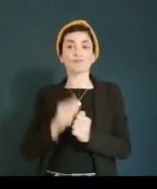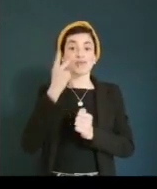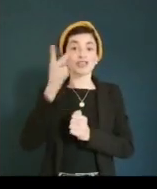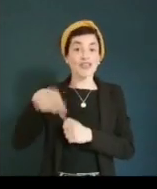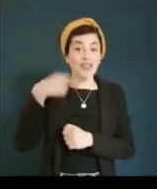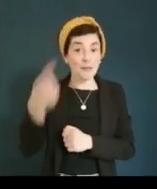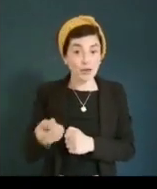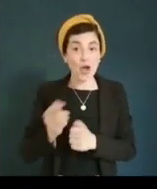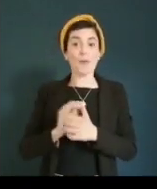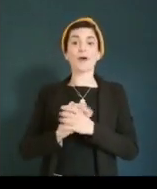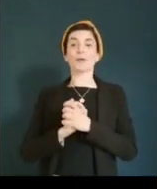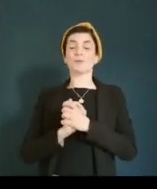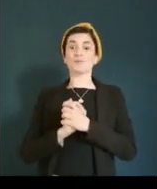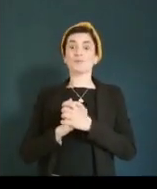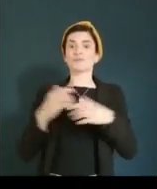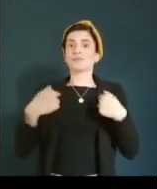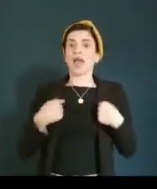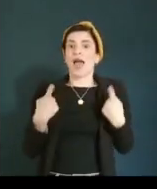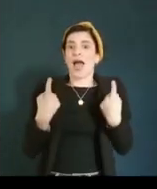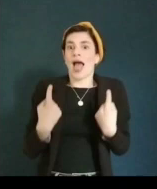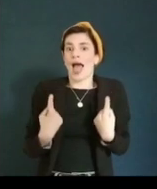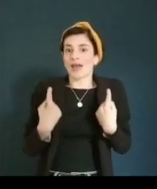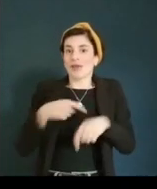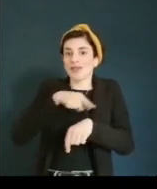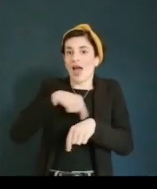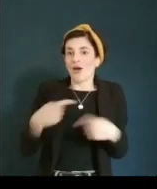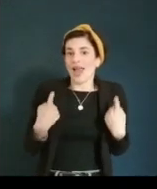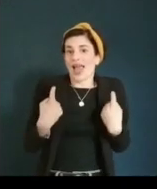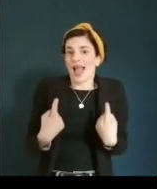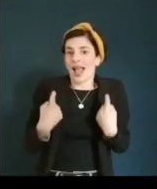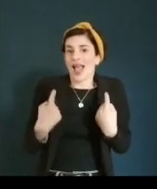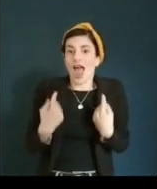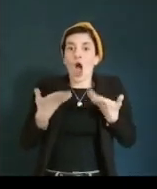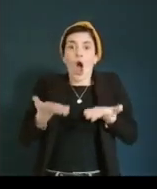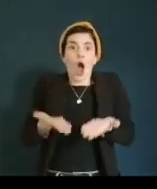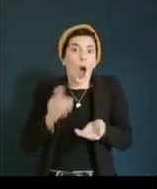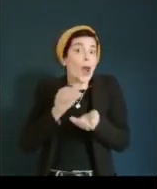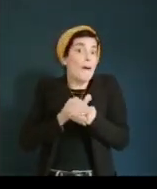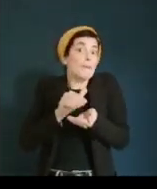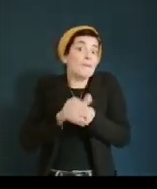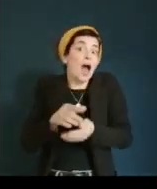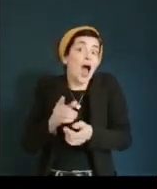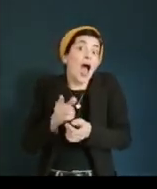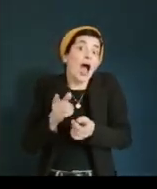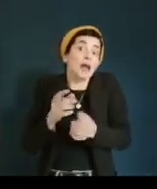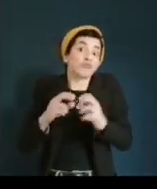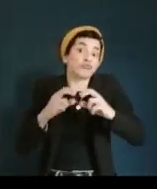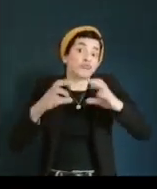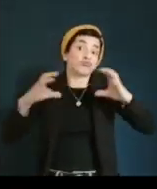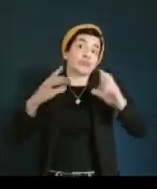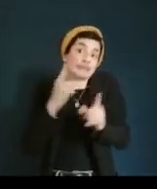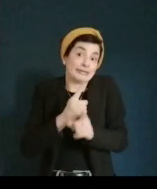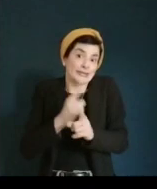dopo. Ho aspettato qualche oretta e ora il mio pane dovrebbe essere ben lievitato.